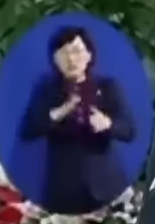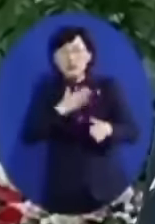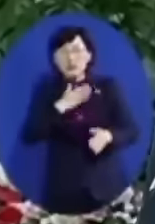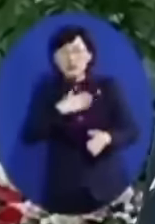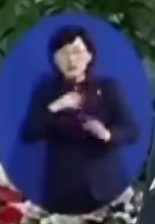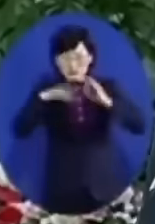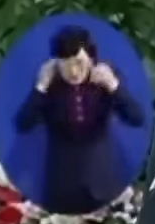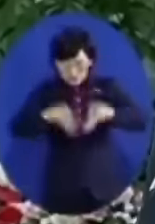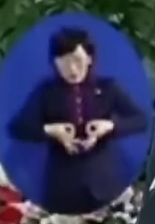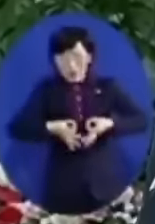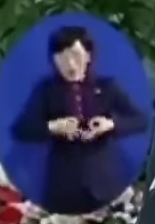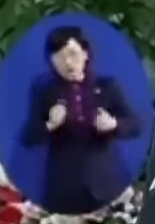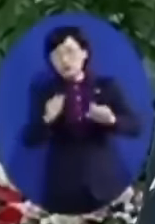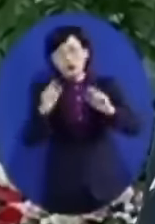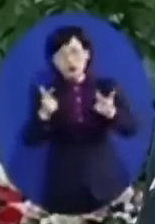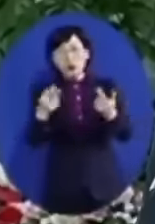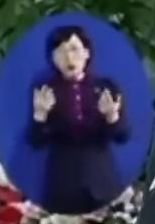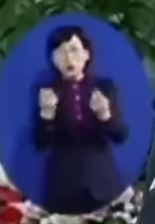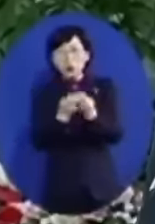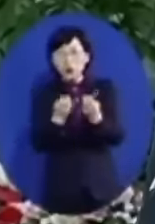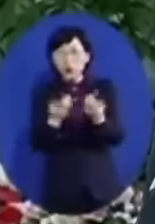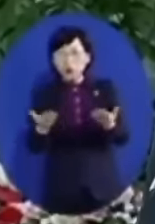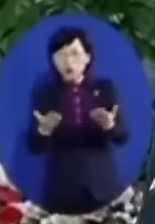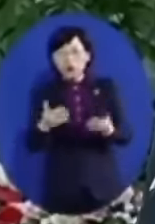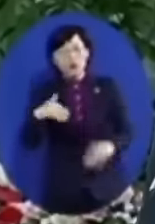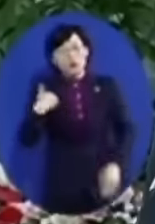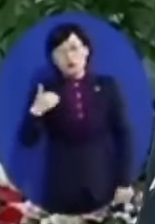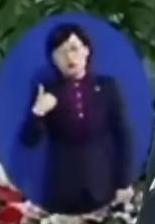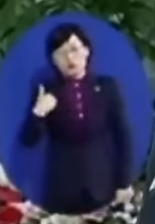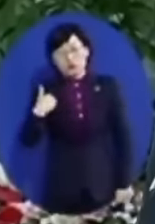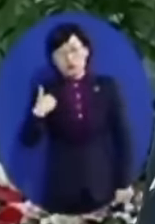죽지 않는데 정말 어떻게 해야 될지 모르겠어요.